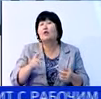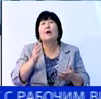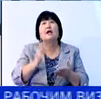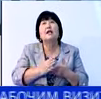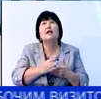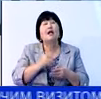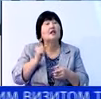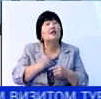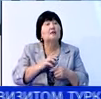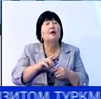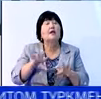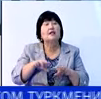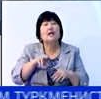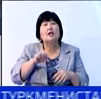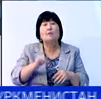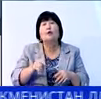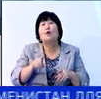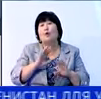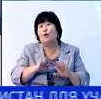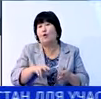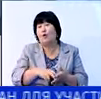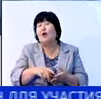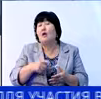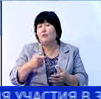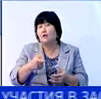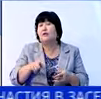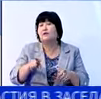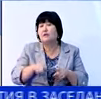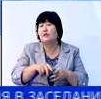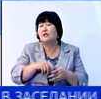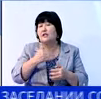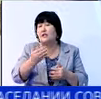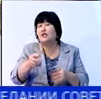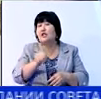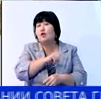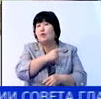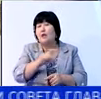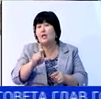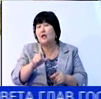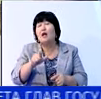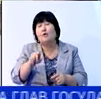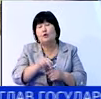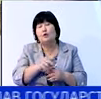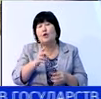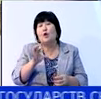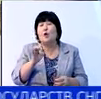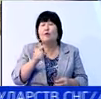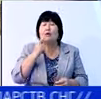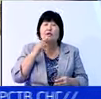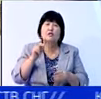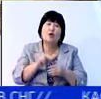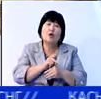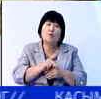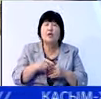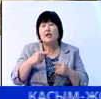является не запрет, а скорее лепрофобия. Причем фобия встречается даже среди медиков. Поэтому лечить ОРВИ, зубную боль